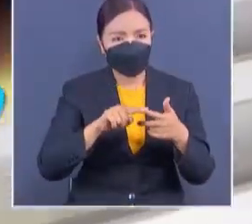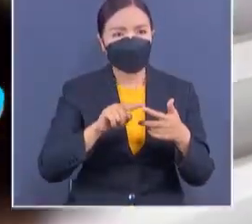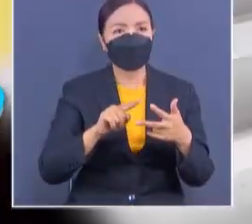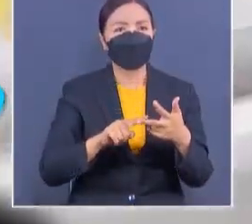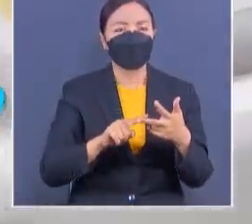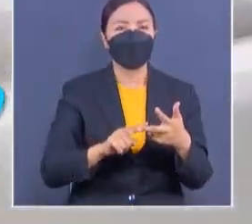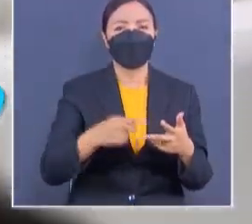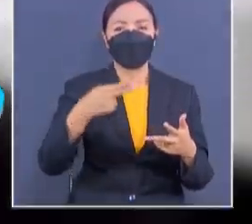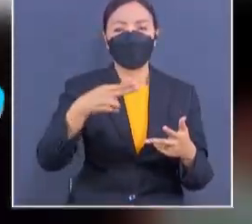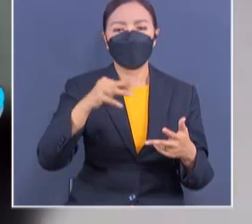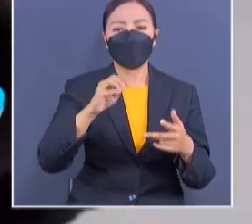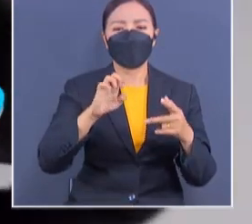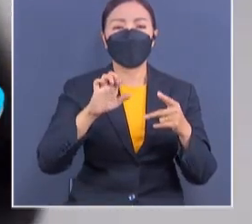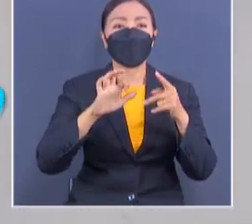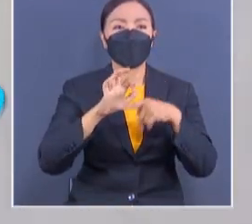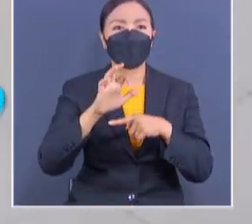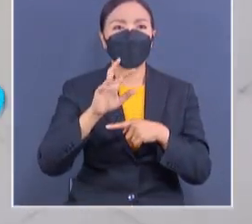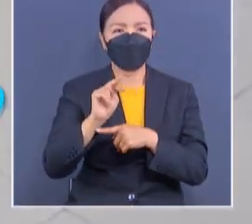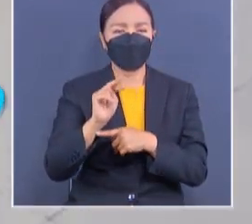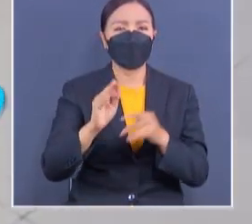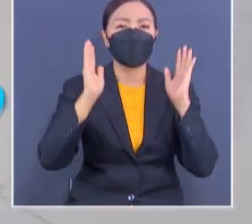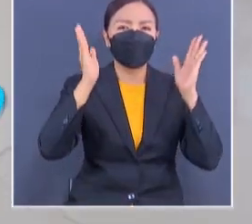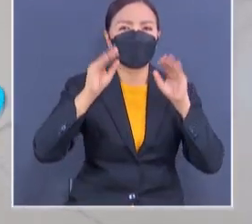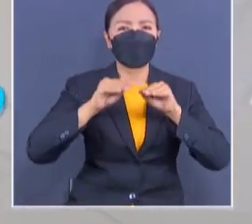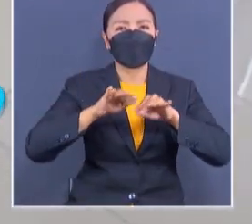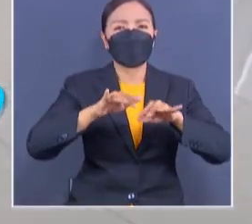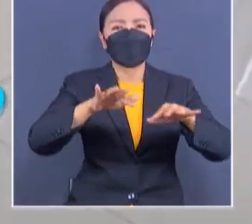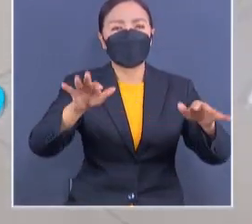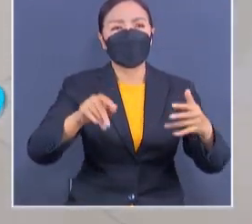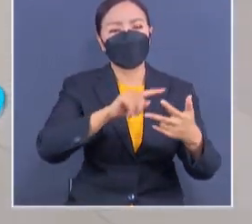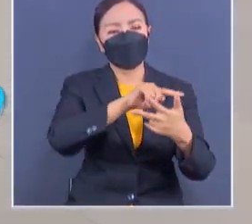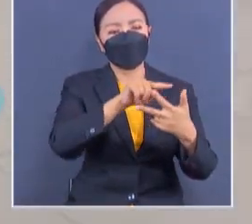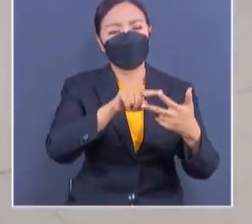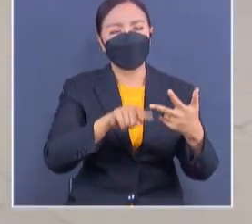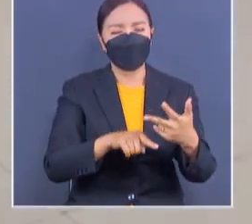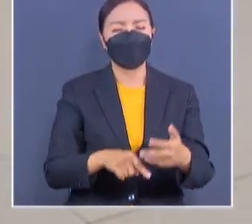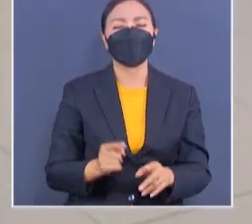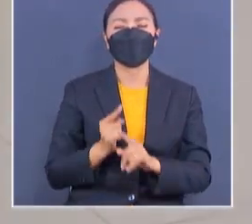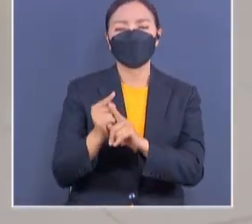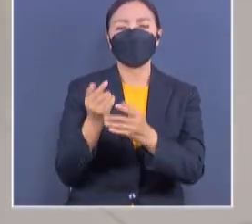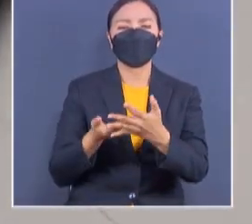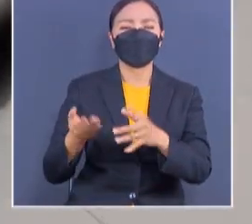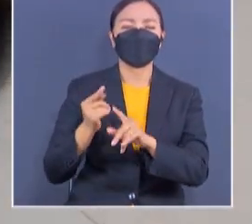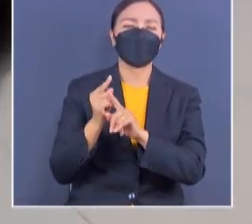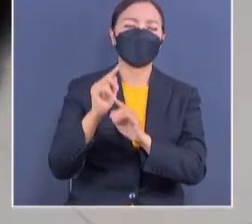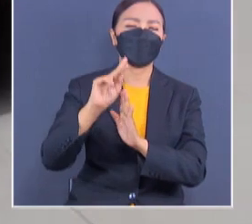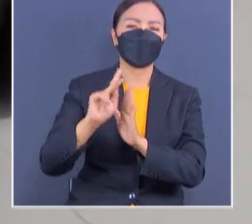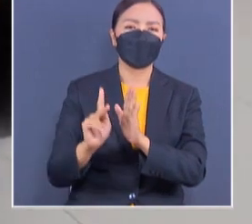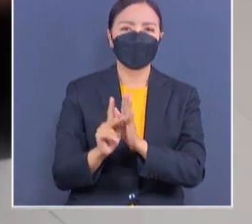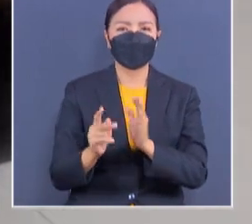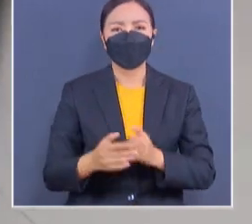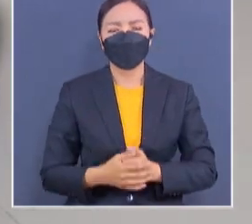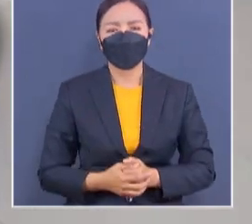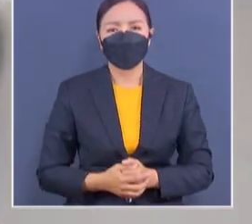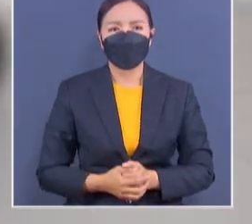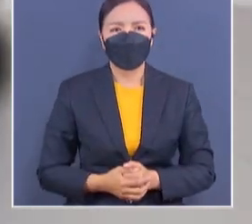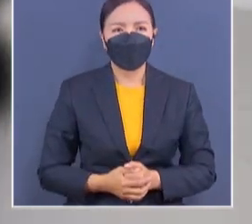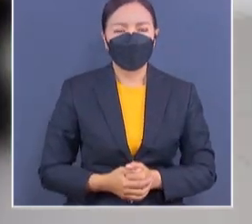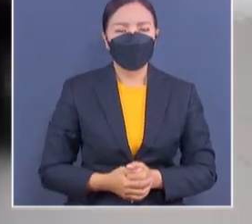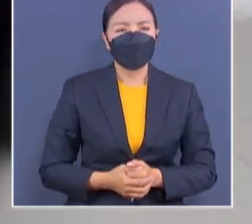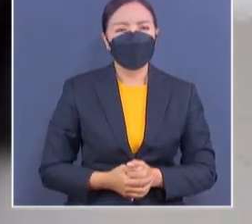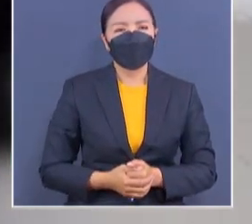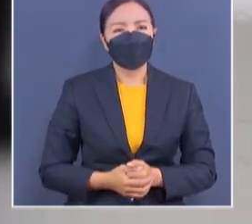คุณผู้ชมประโยคเนี่ยอะไรที่เธอบอกว่าอ่านแล้วรู้สึกโมโหก็เลยสั่งให้ลูกน้องไปตามตัวของอดีตลูกน้องอะไรเนี้ยมาขอโทษสิ